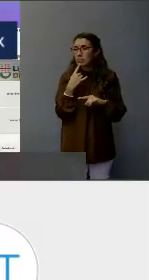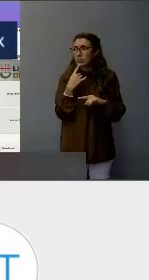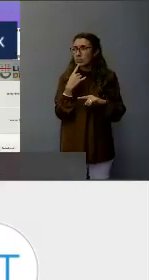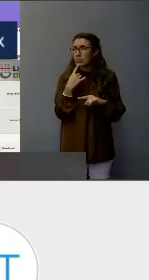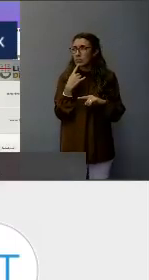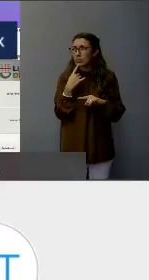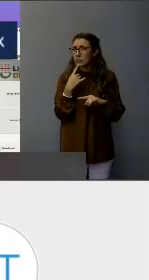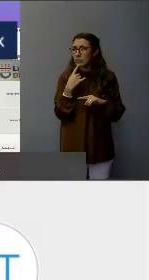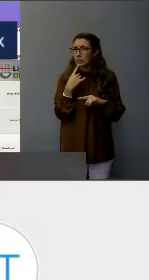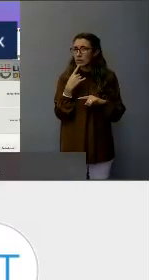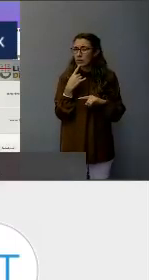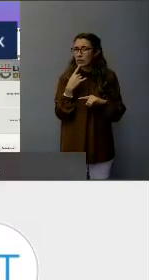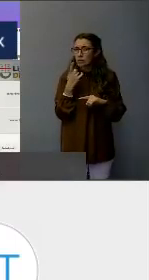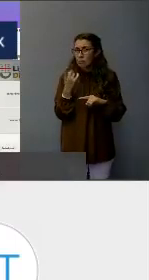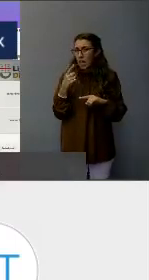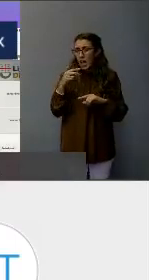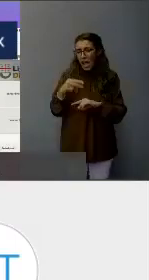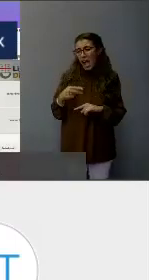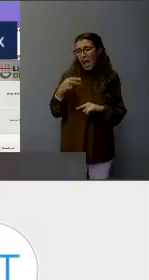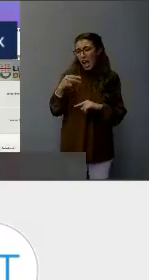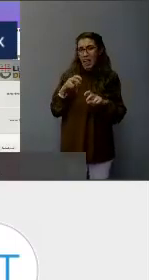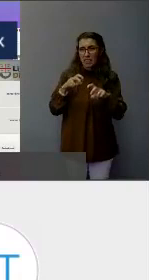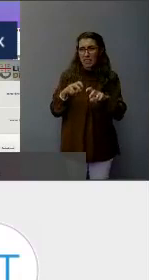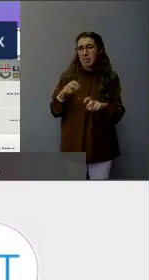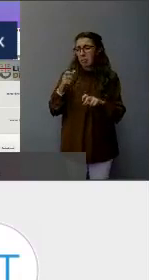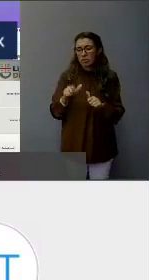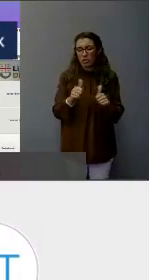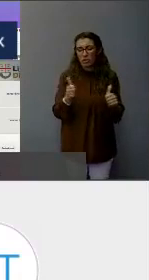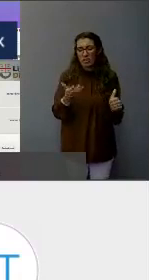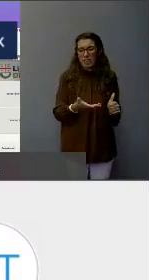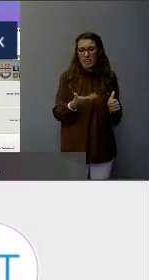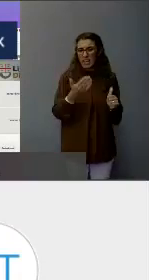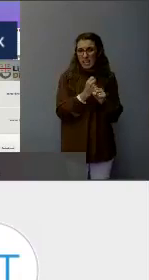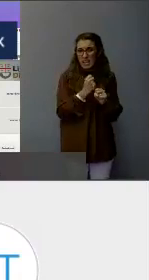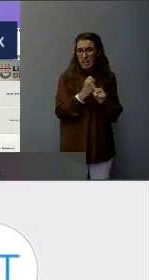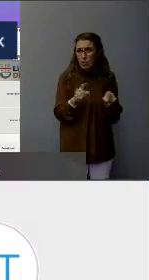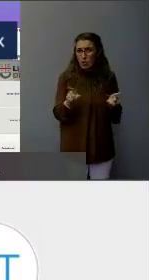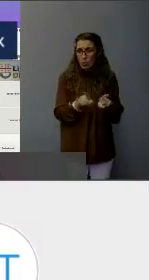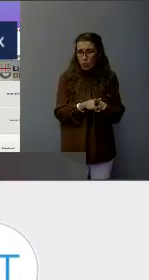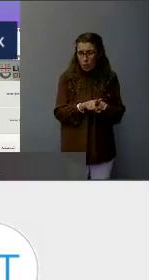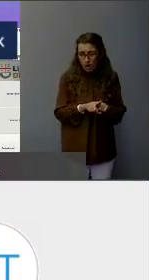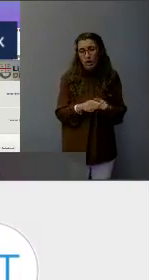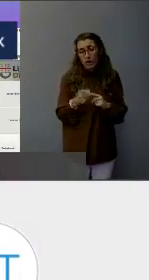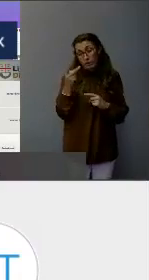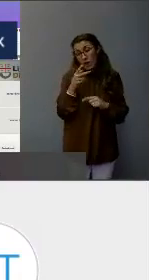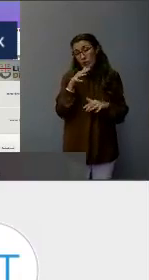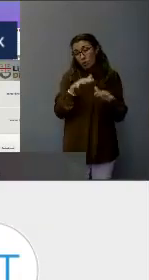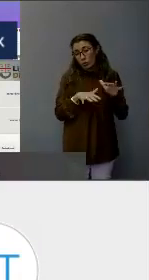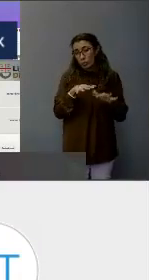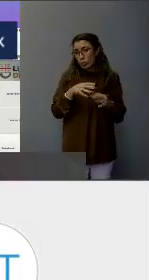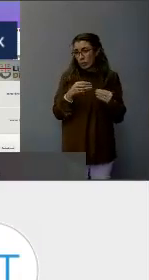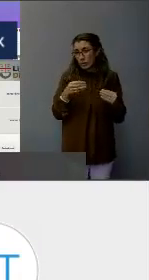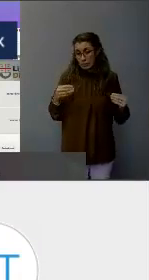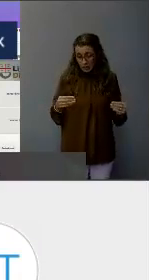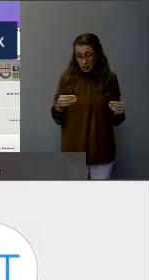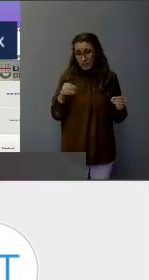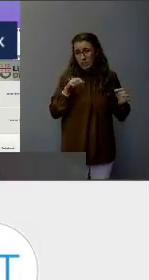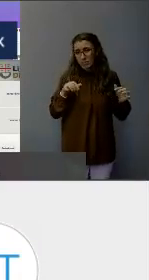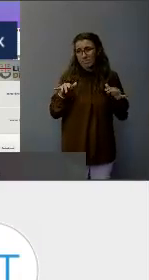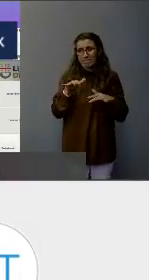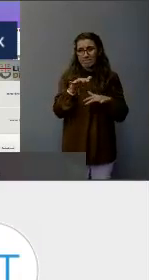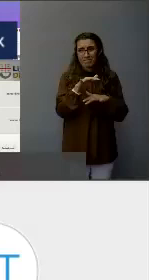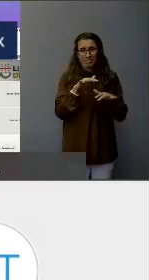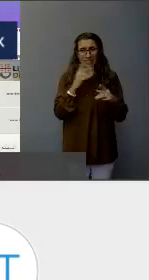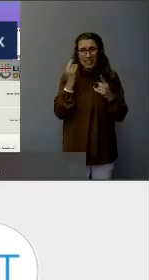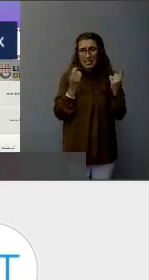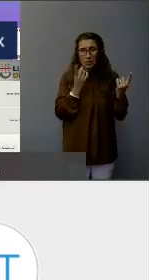da tanti anni il contadino troppi rimangono i dubbi che aleggiano circa la